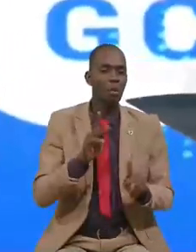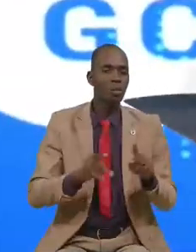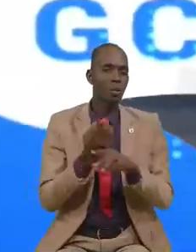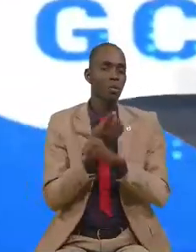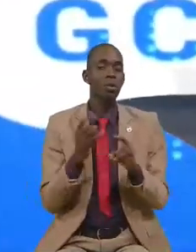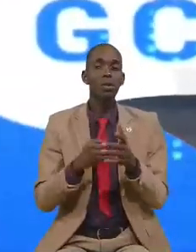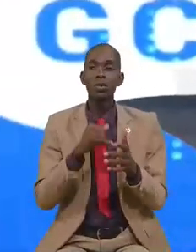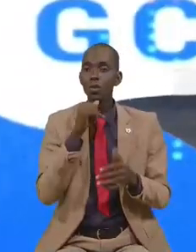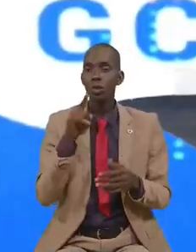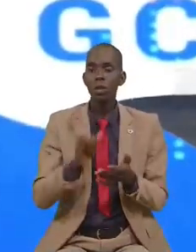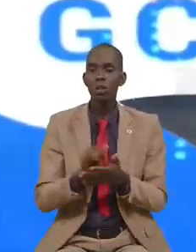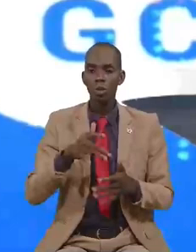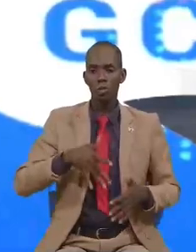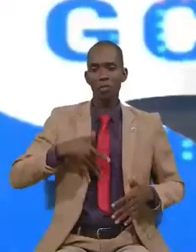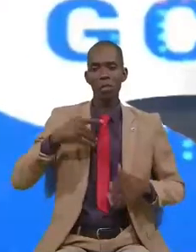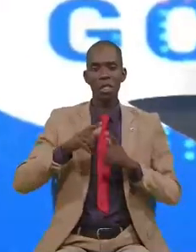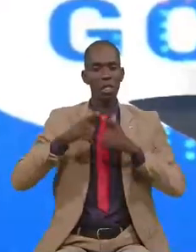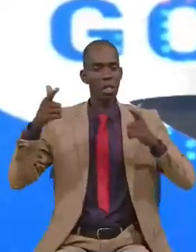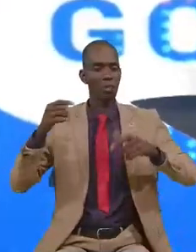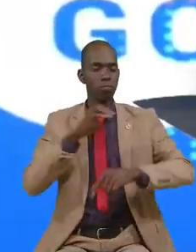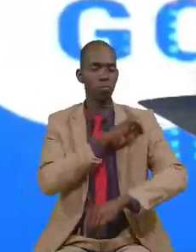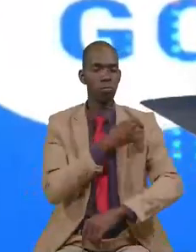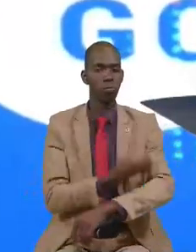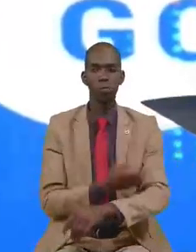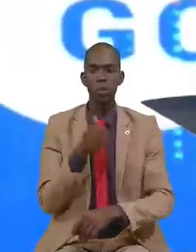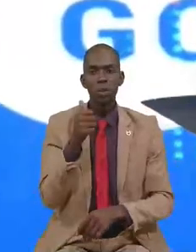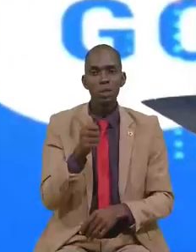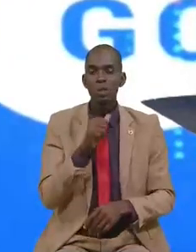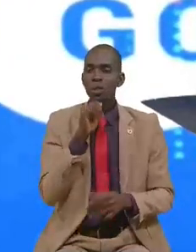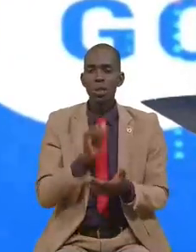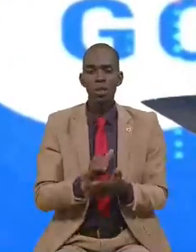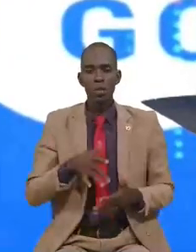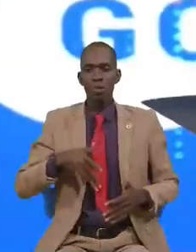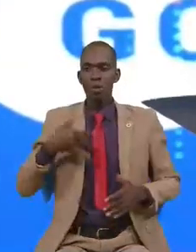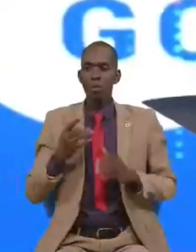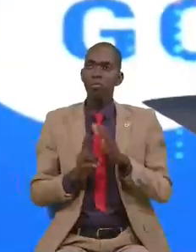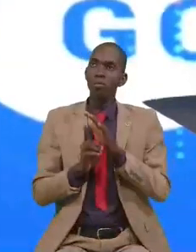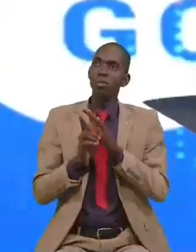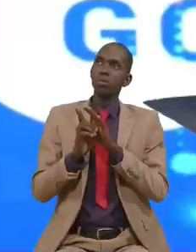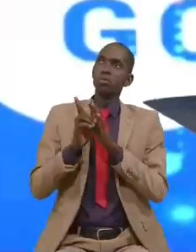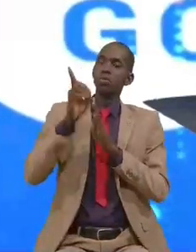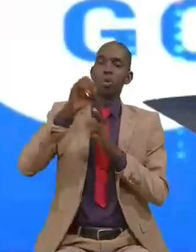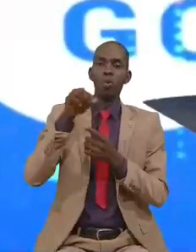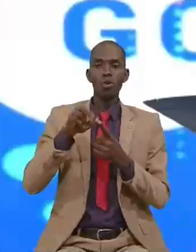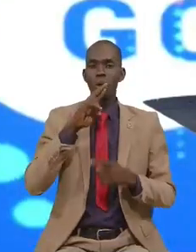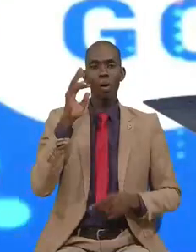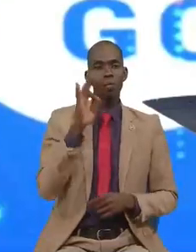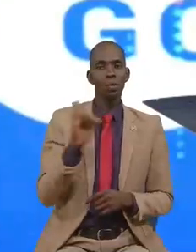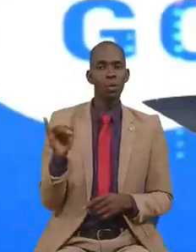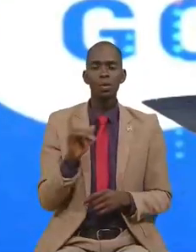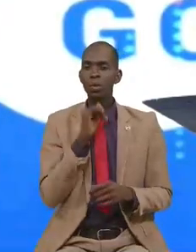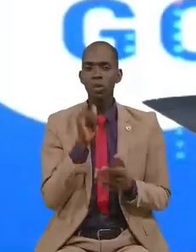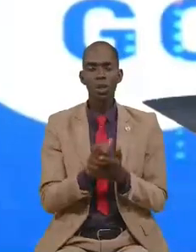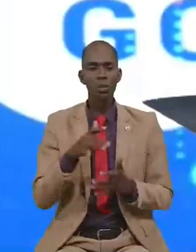sens une grande énergie en toi. Ce n'est pas que tu te sens plus élancé quand tu prêches. Ce n'est pas que tu te sens